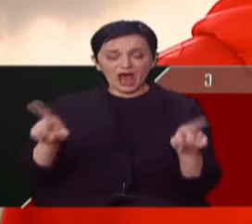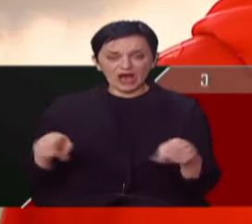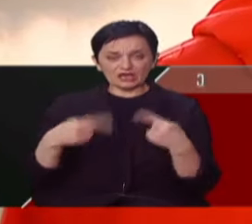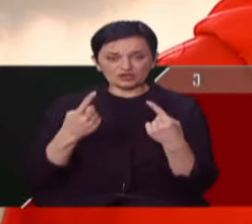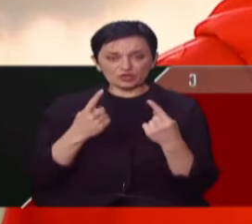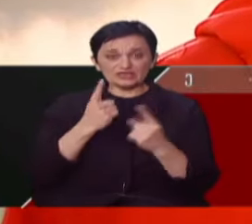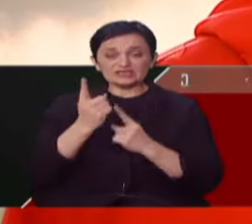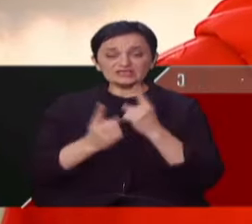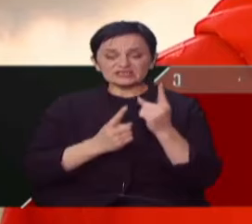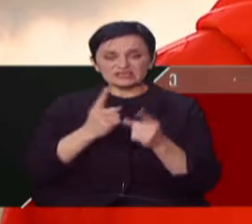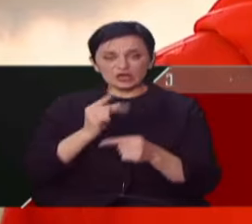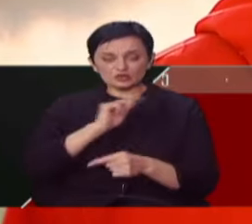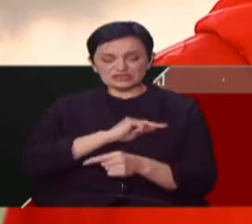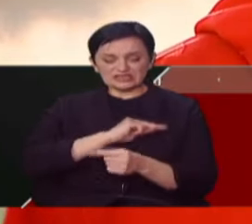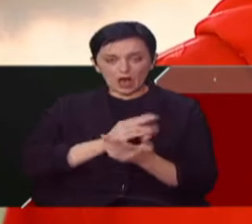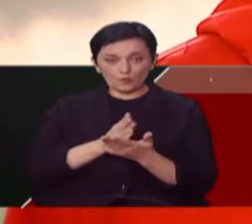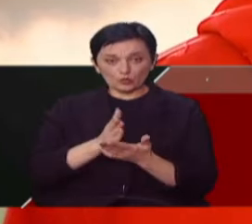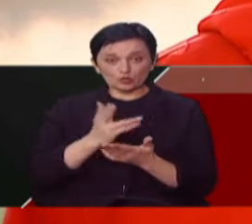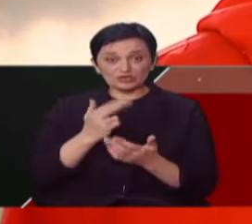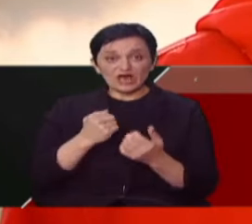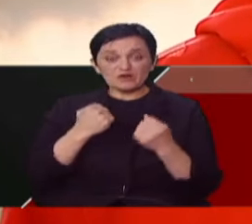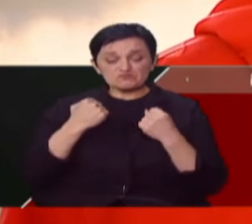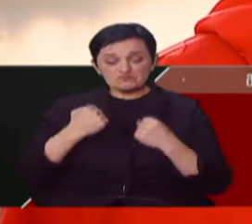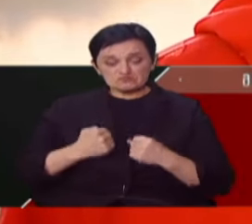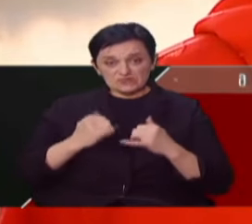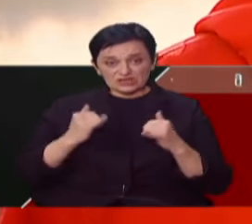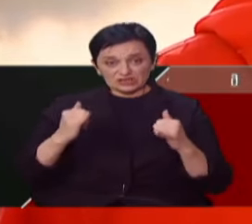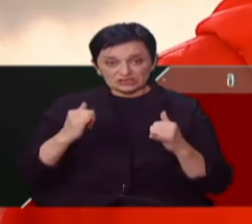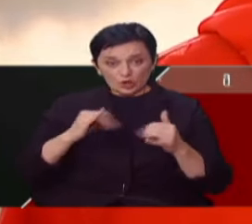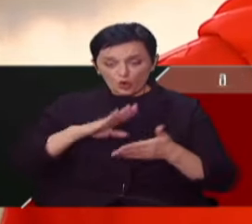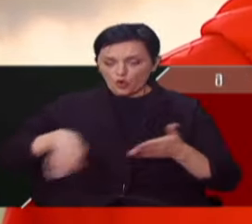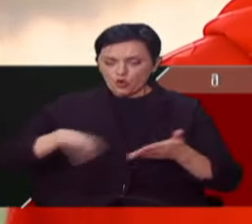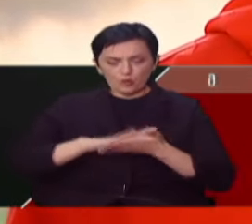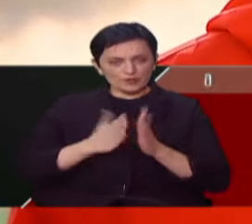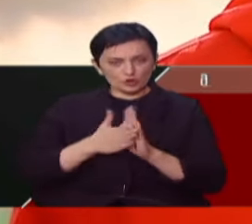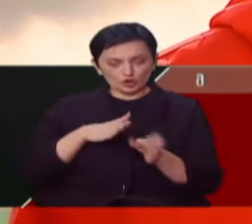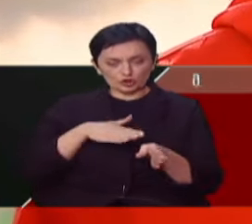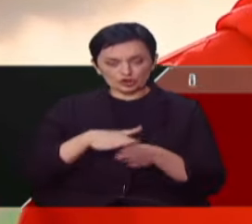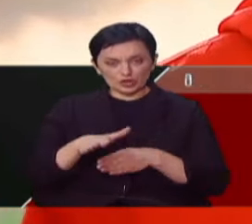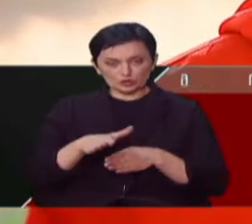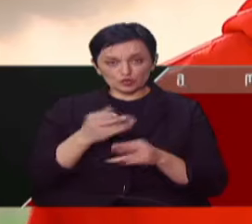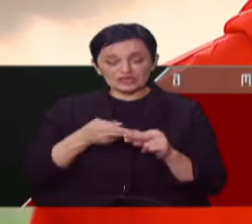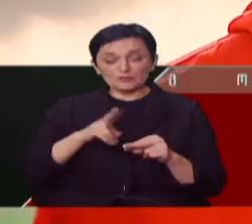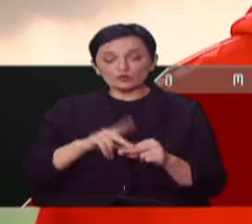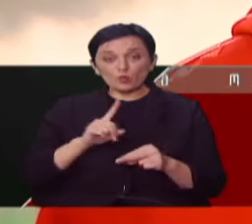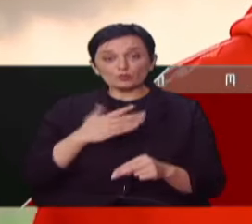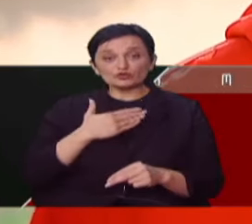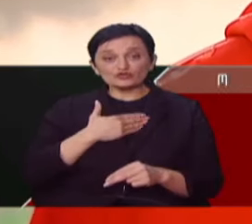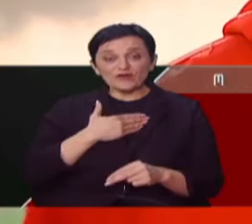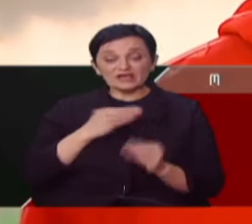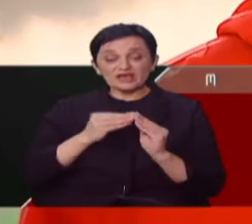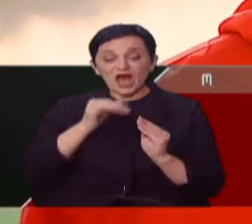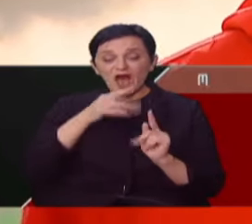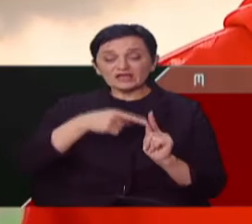კი სარეკონსტრუქციო სამუშაოებისკენ და ტყის გრადი მართვის უპირობო შესრულებისკენ, იმისათვის რომ ჩვენ მომდევნო